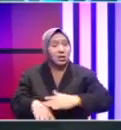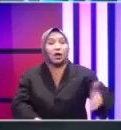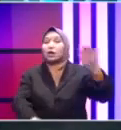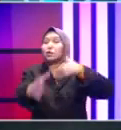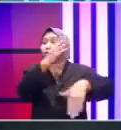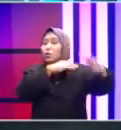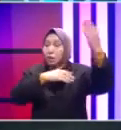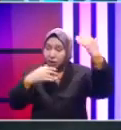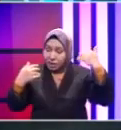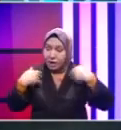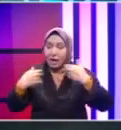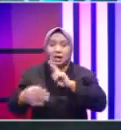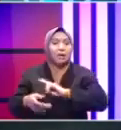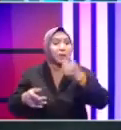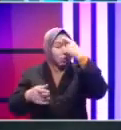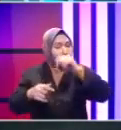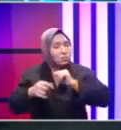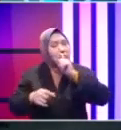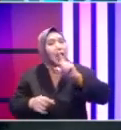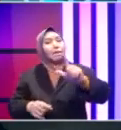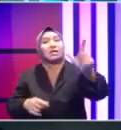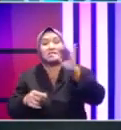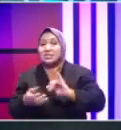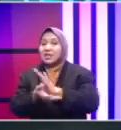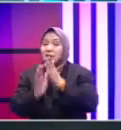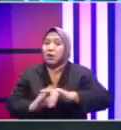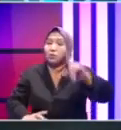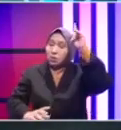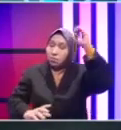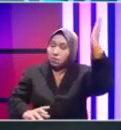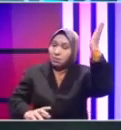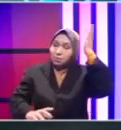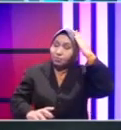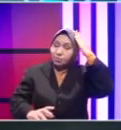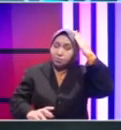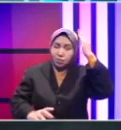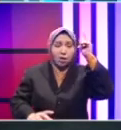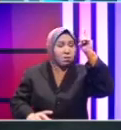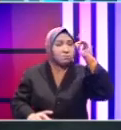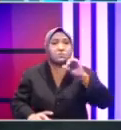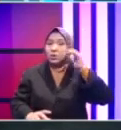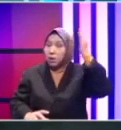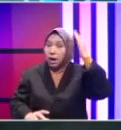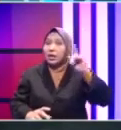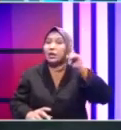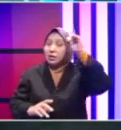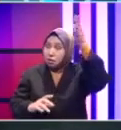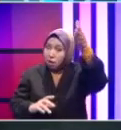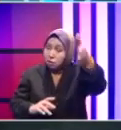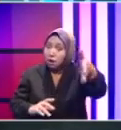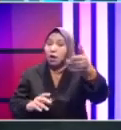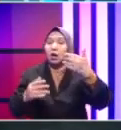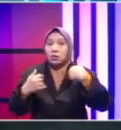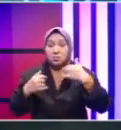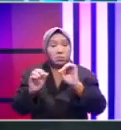Islam adalah agama untuk sepanjang zaman OST Allah Subhanahu Wa Ta'ala Maha Mengetahui Bukannya Allah tidak tahu bahwa akan wujud satu masih yang tiada